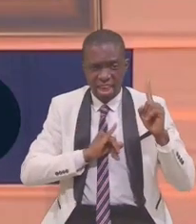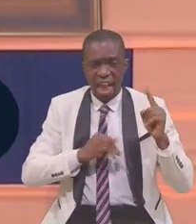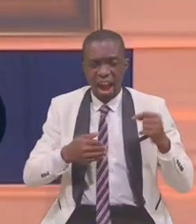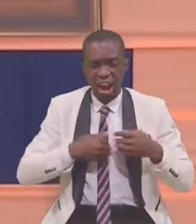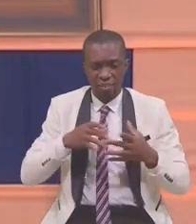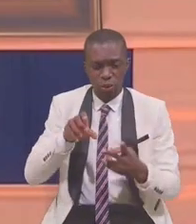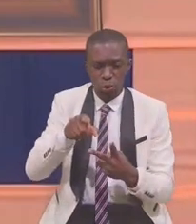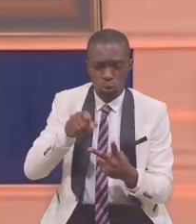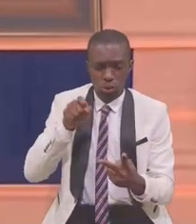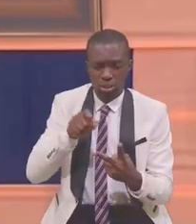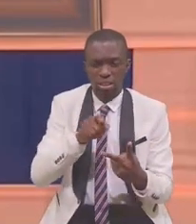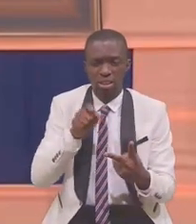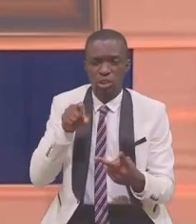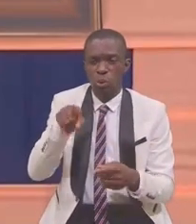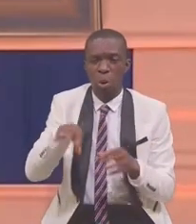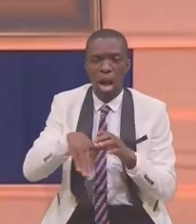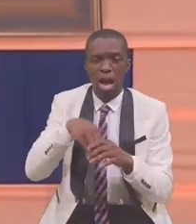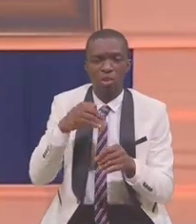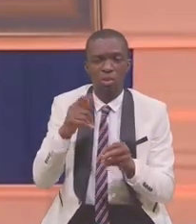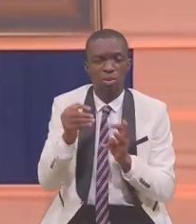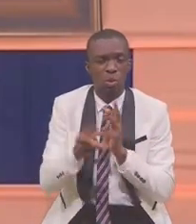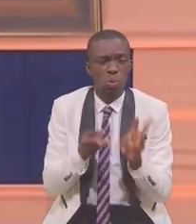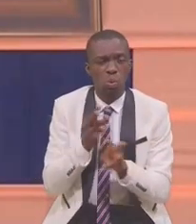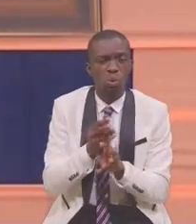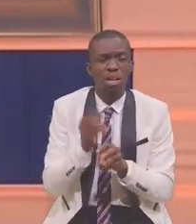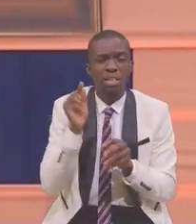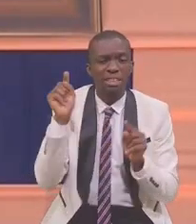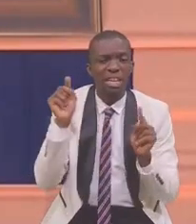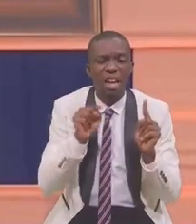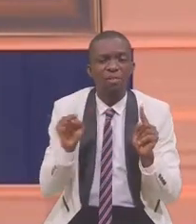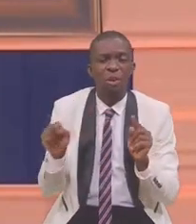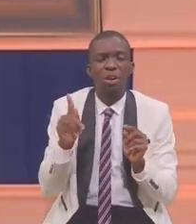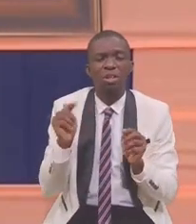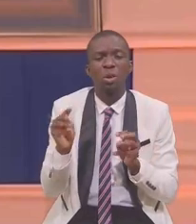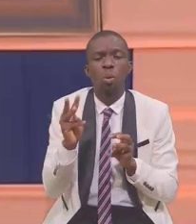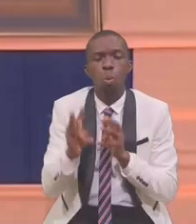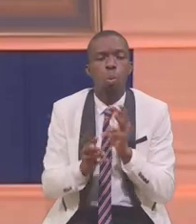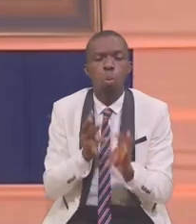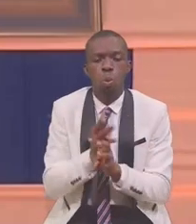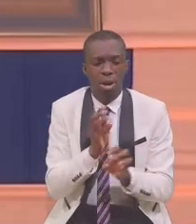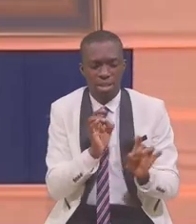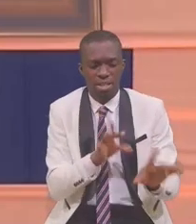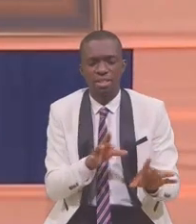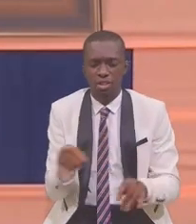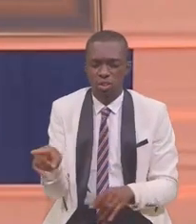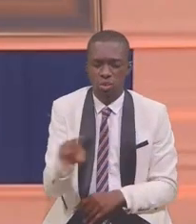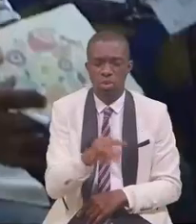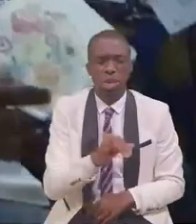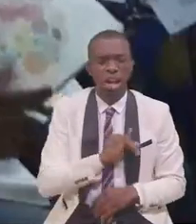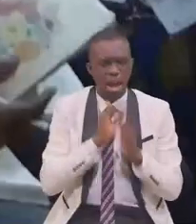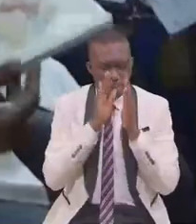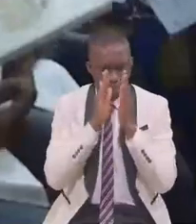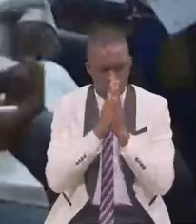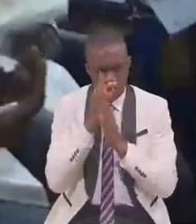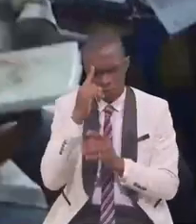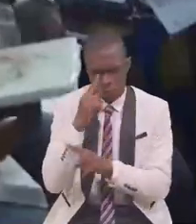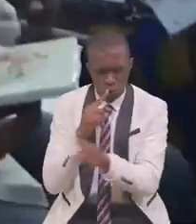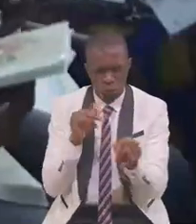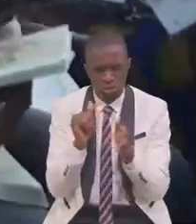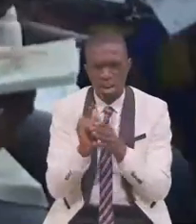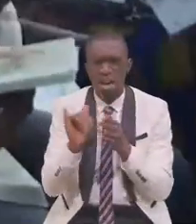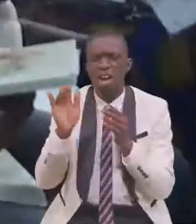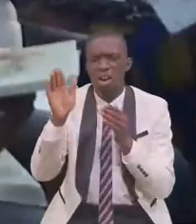cause de cela, le monde vous hait. Encore, je prie que Dieu rende témoignage de vous.